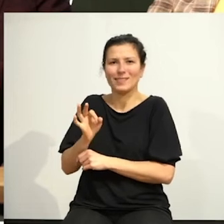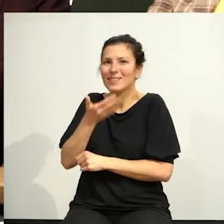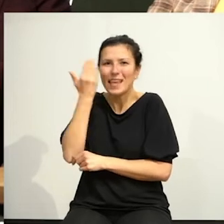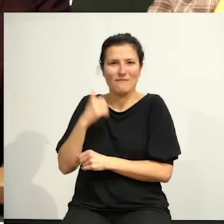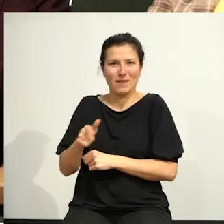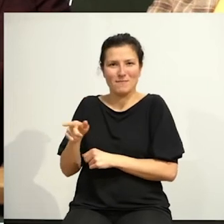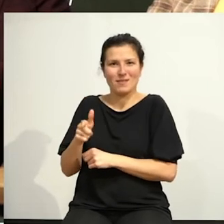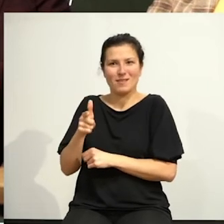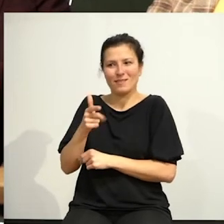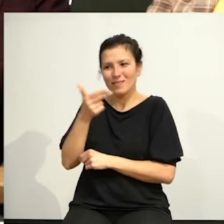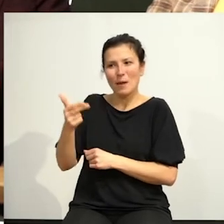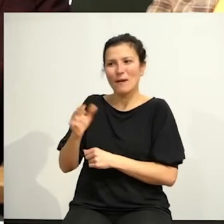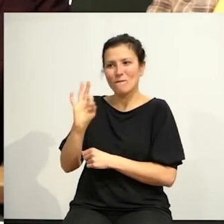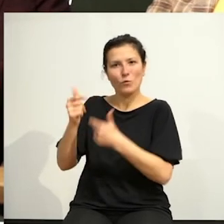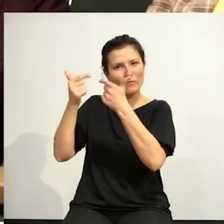A